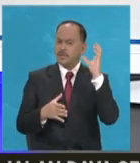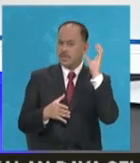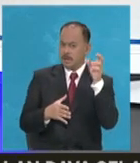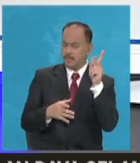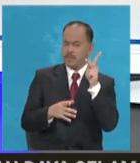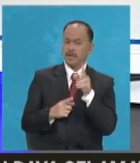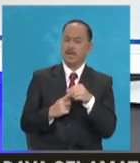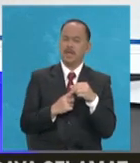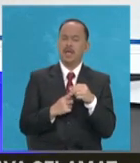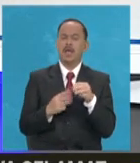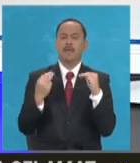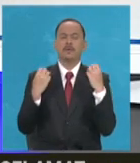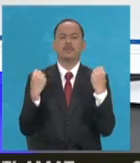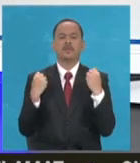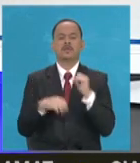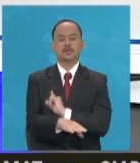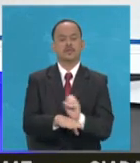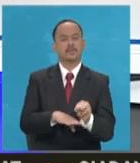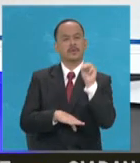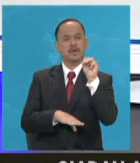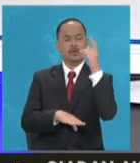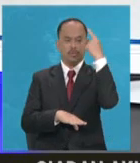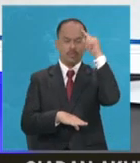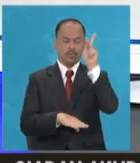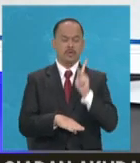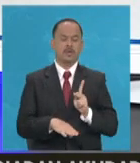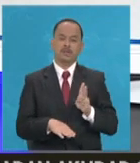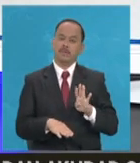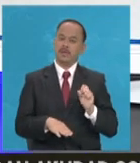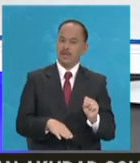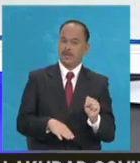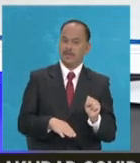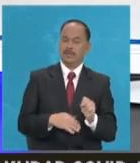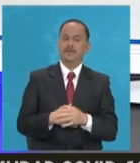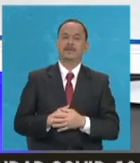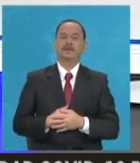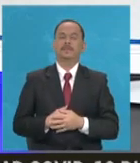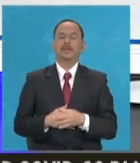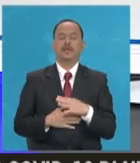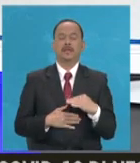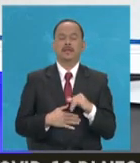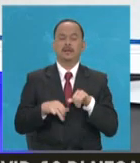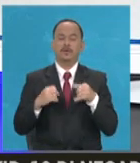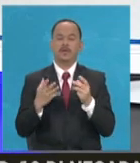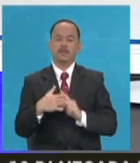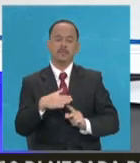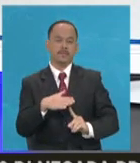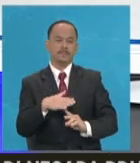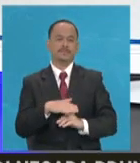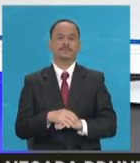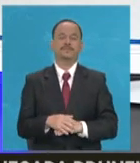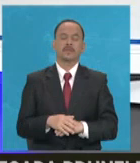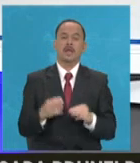ceramah khas majelis sambutan Isra dan Miraj bagi Kementerian Kebudayaan Sultan dan jabatan-jabatan di bawahnya